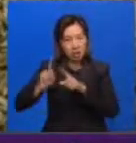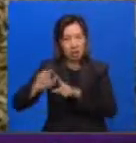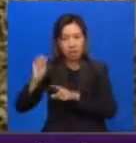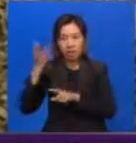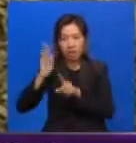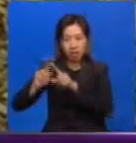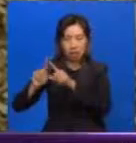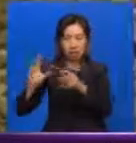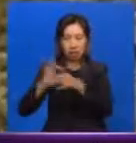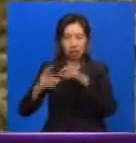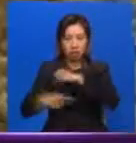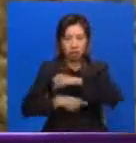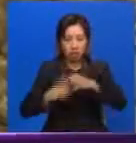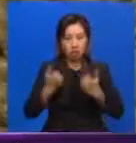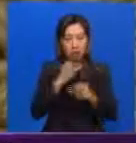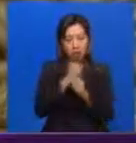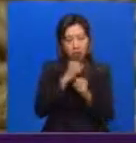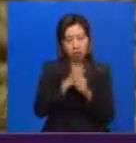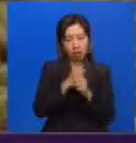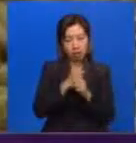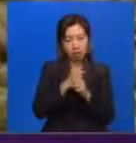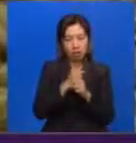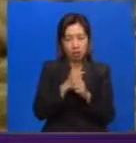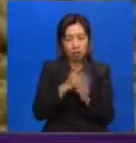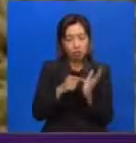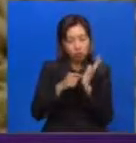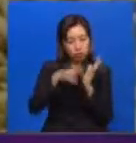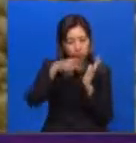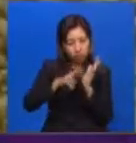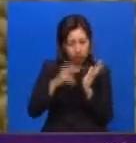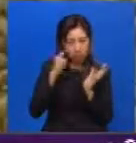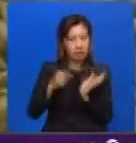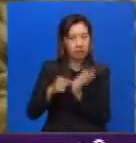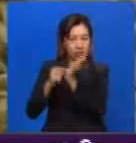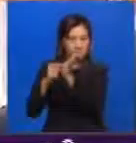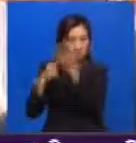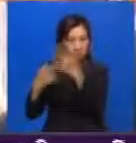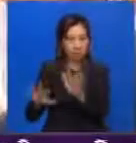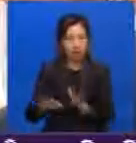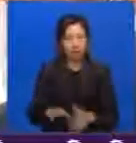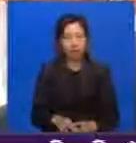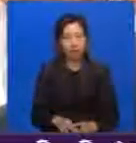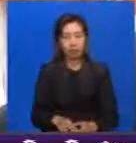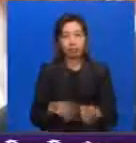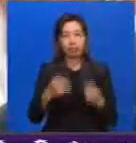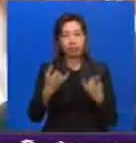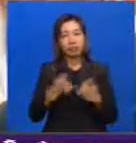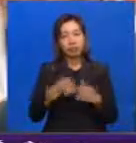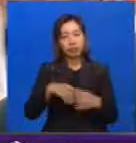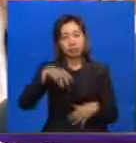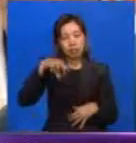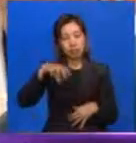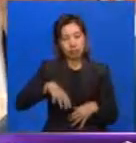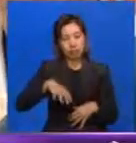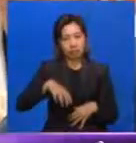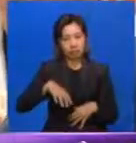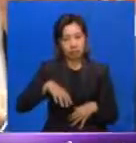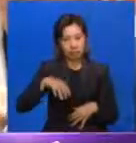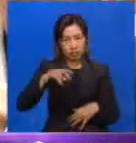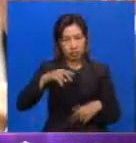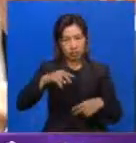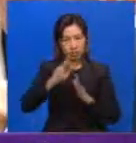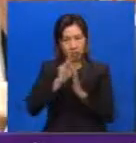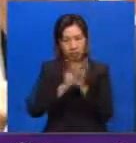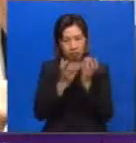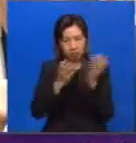ซึ่งก็อยู่ระหว่างการพิจารณาของรัฐสภาแล้วขณะที่ตัวแทนสมาคมองค์การพิทักษ์รัฐธรรมนูญไทยพร้อมกับตัวแทน